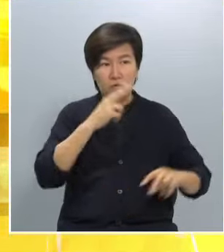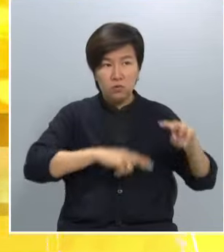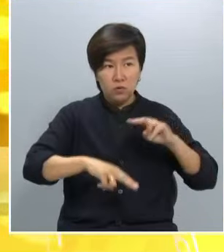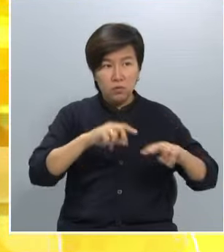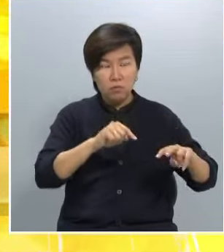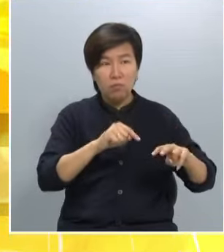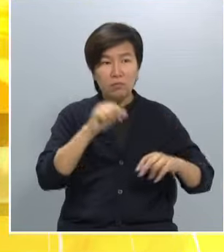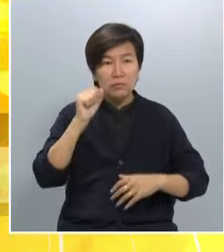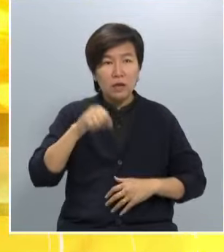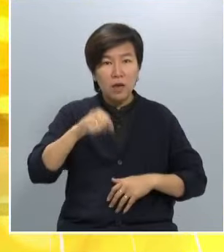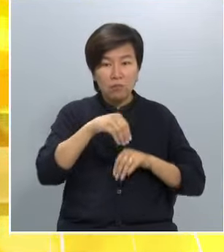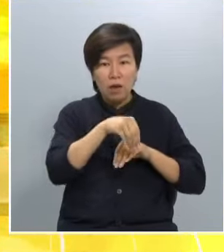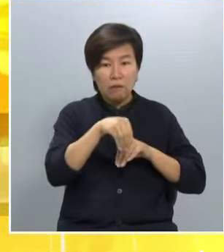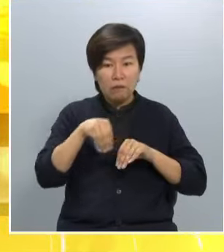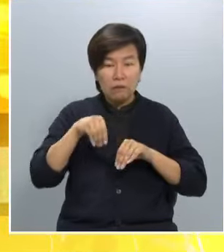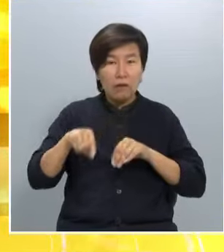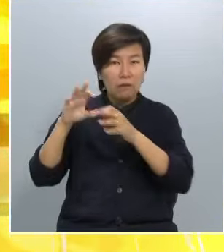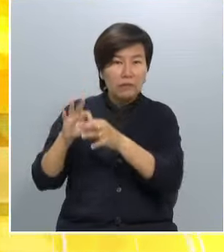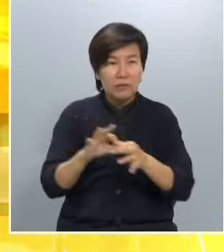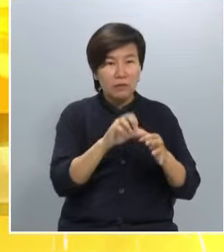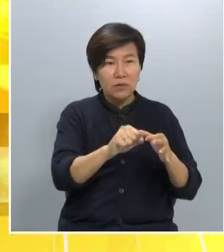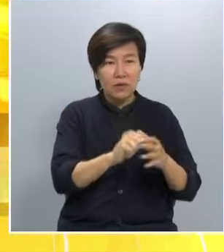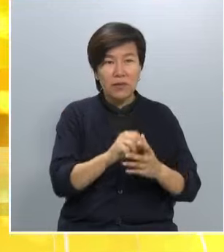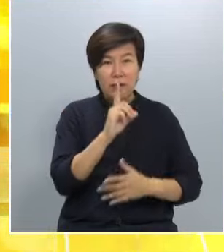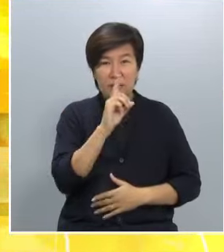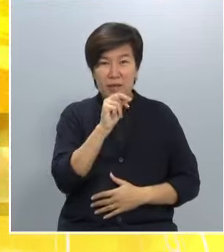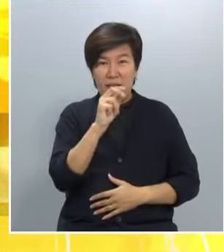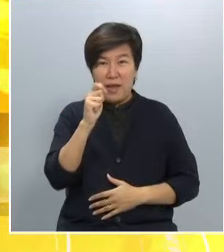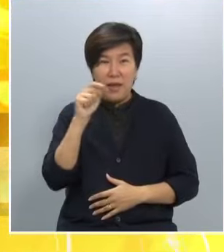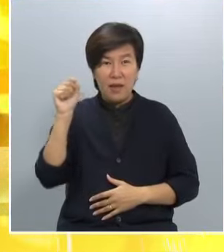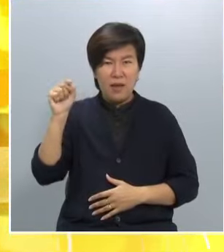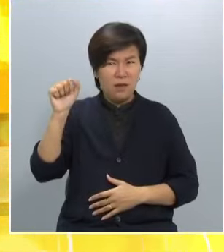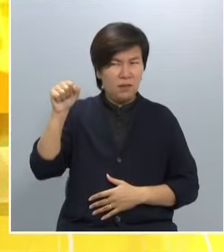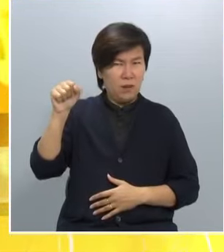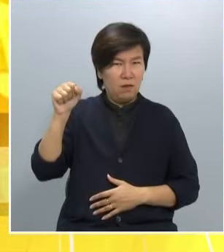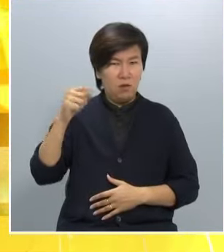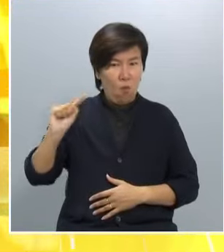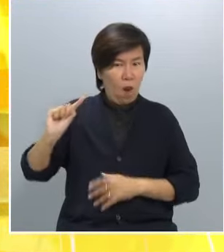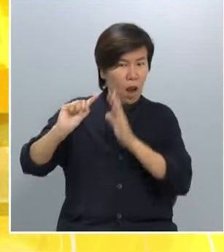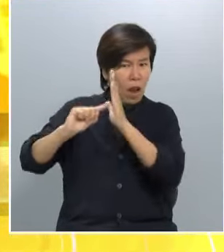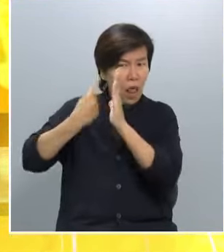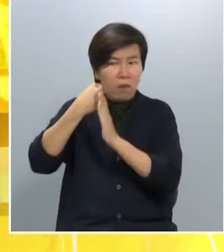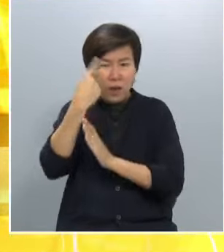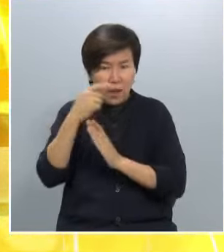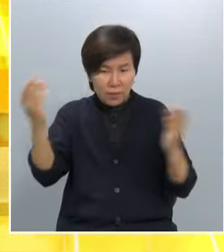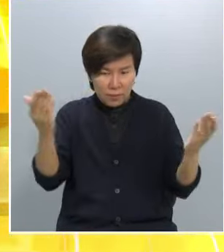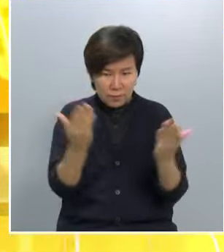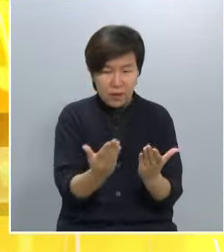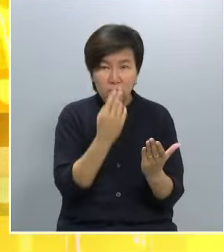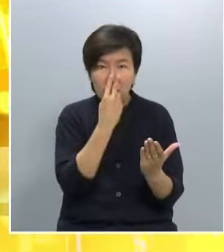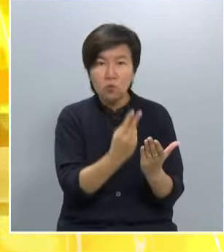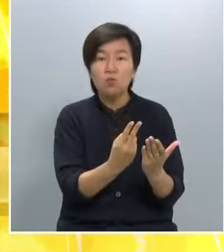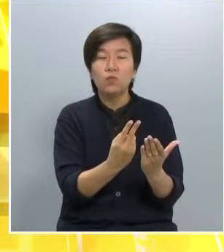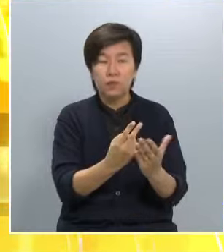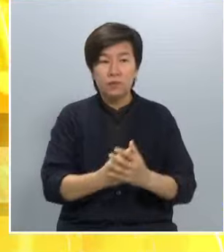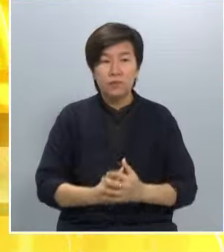มั้ยใช่คือชัดะมี DNAรออยู่แล้วค่ะมีเครือข่ายอยู่แล้วแต่ต้องหาต้นทางมาตรวจว่าแมตชกันลงตัวหรือเปล่าล่า